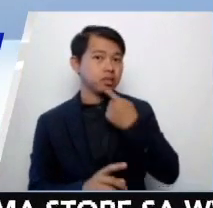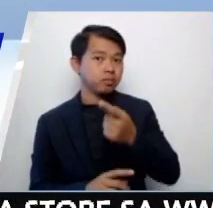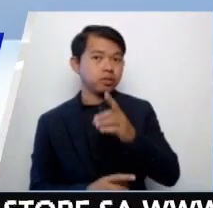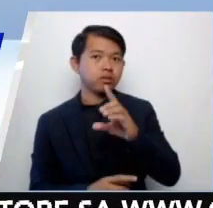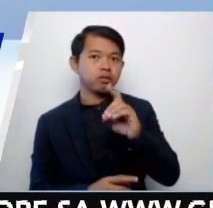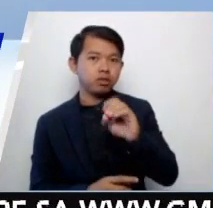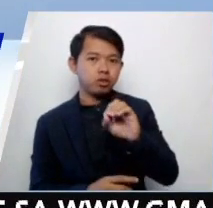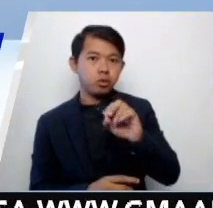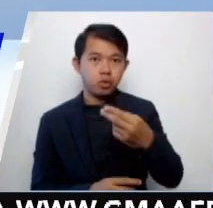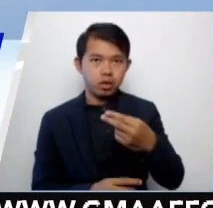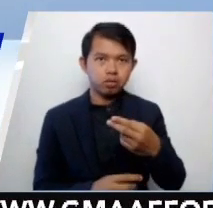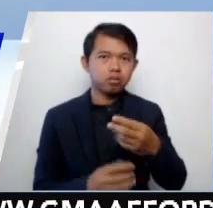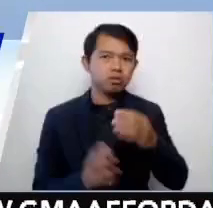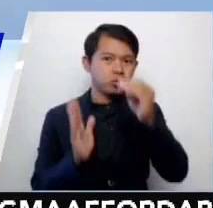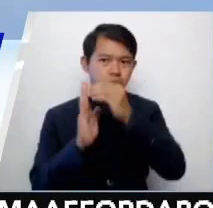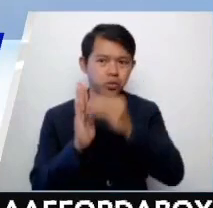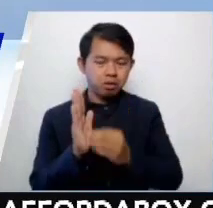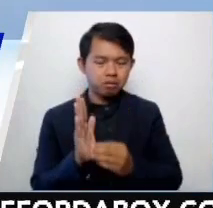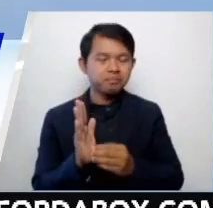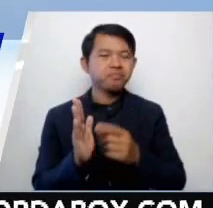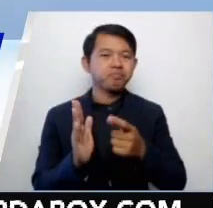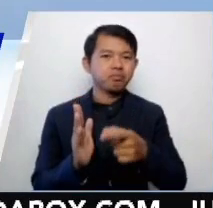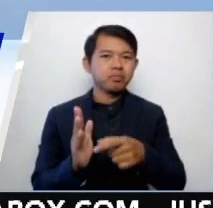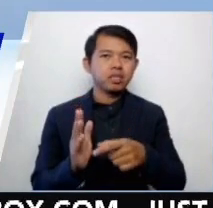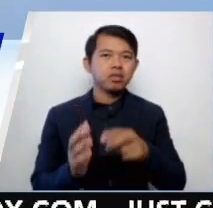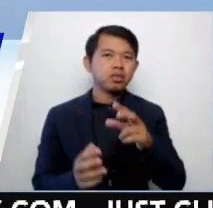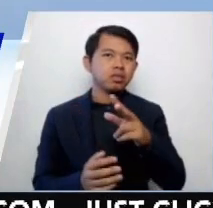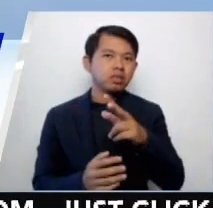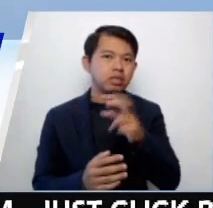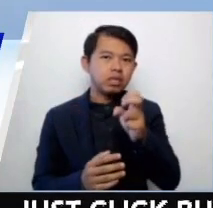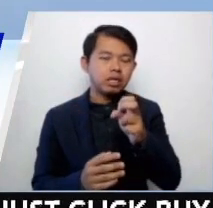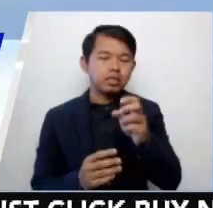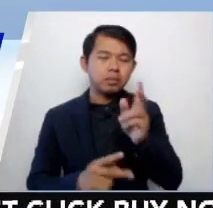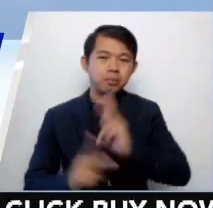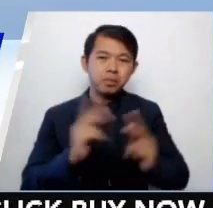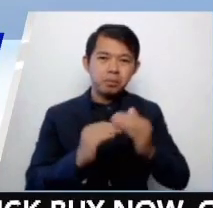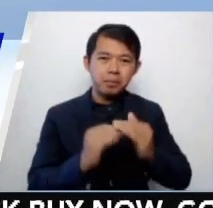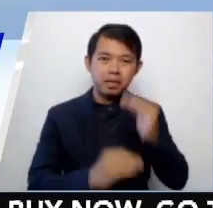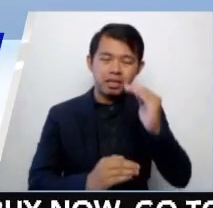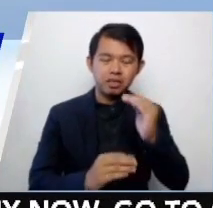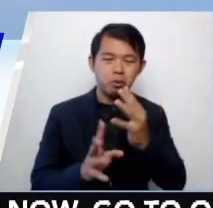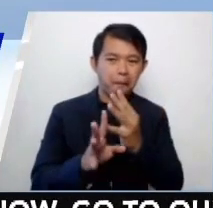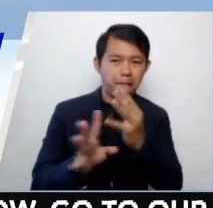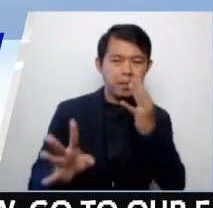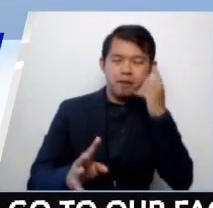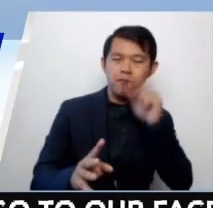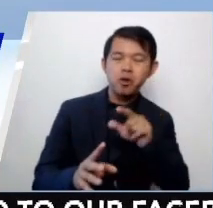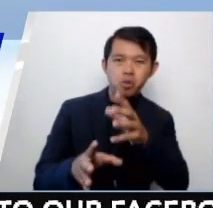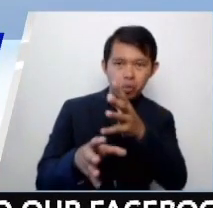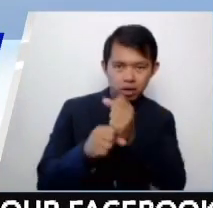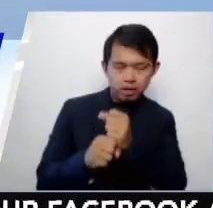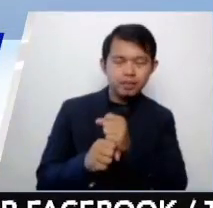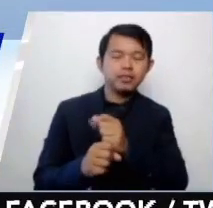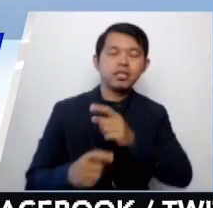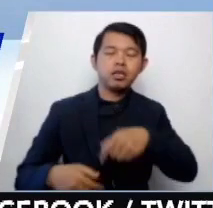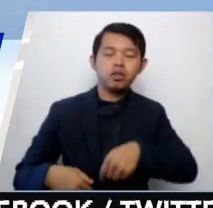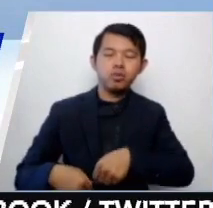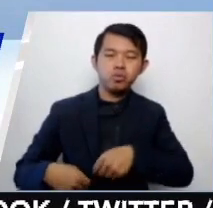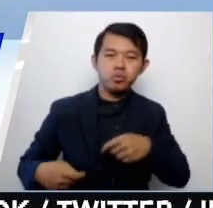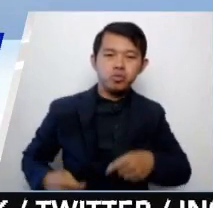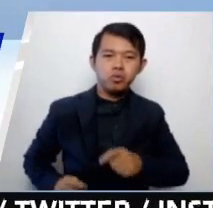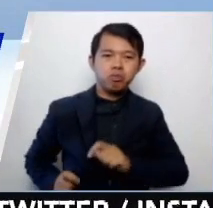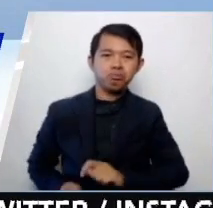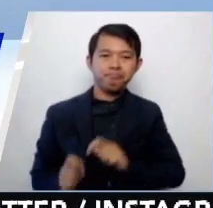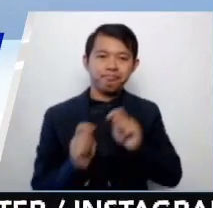2024 may halos t pasyenteng nakapila para magpa Transplant pinakamarami ang naghihintay ng bagong